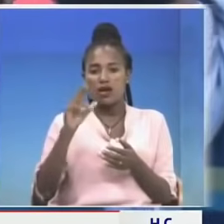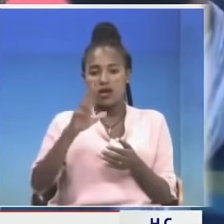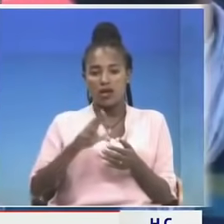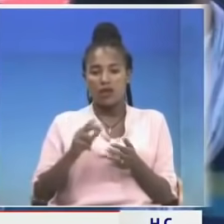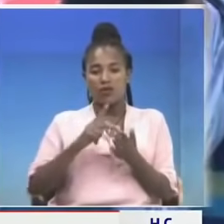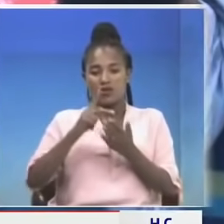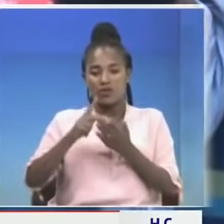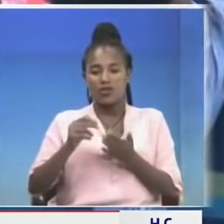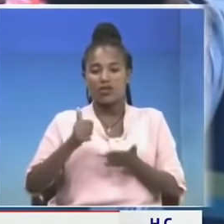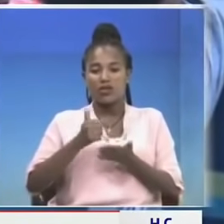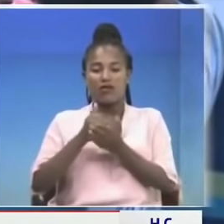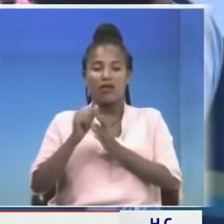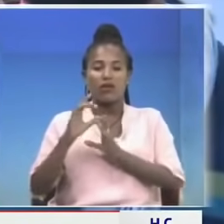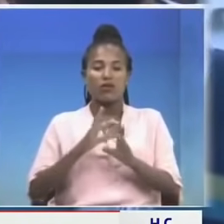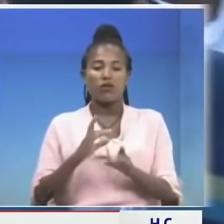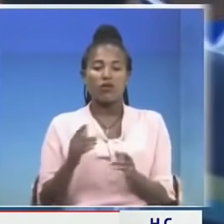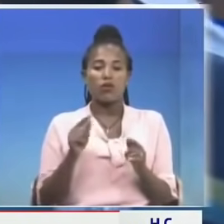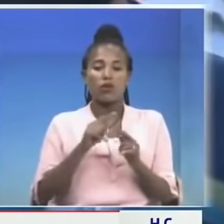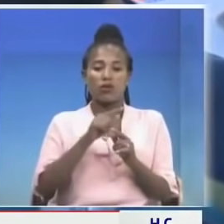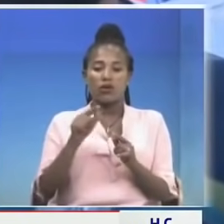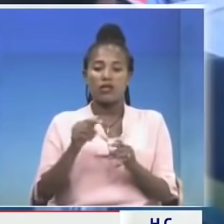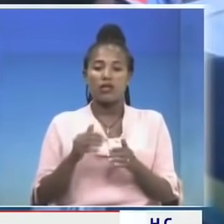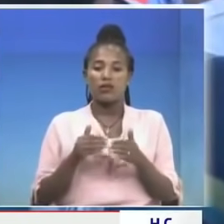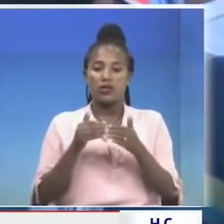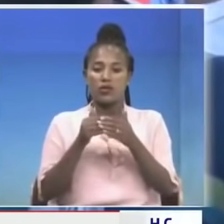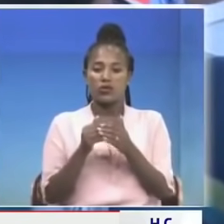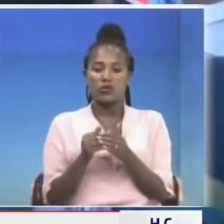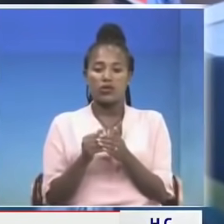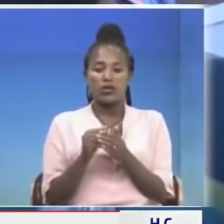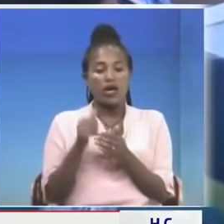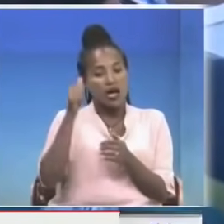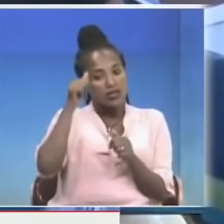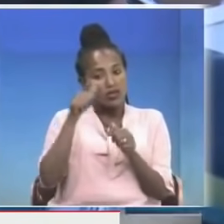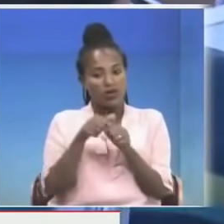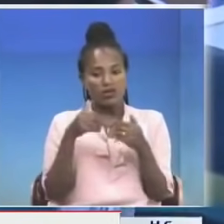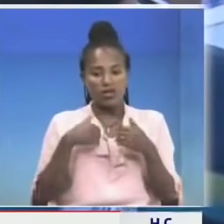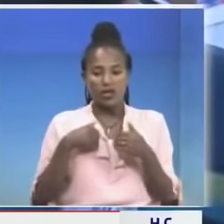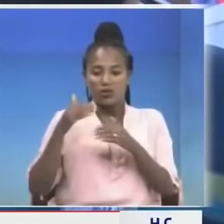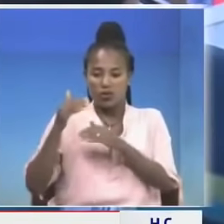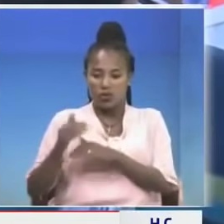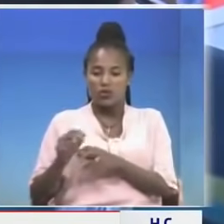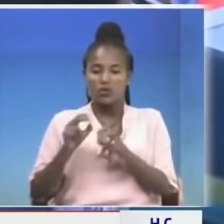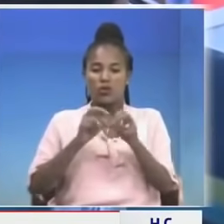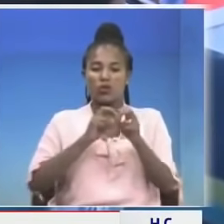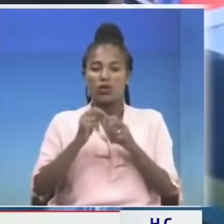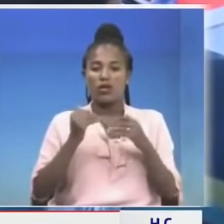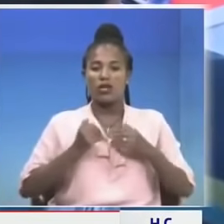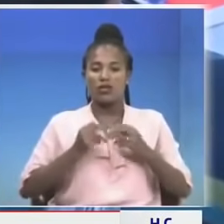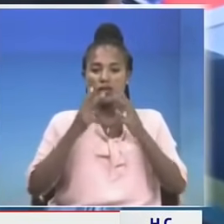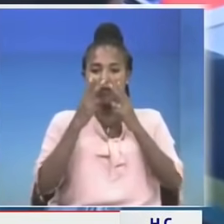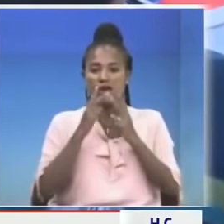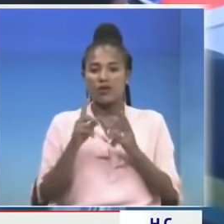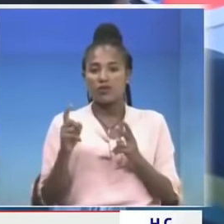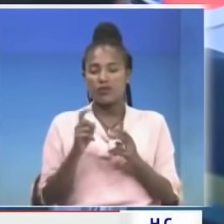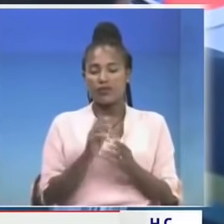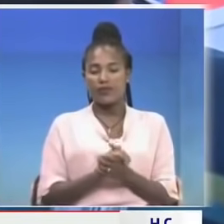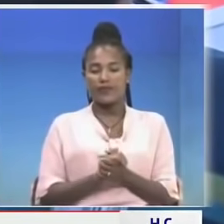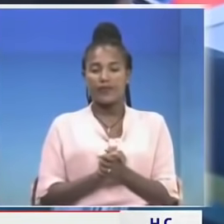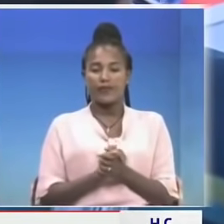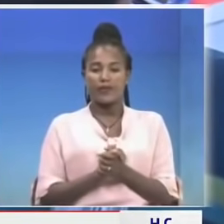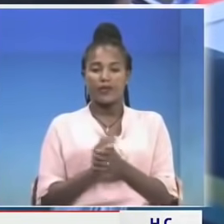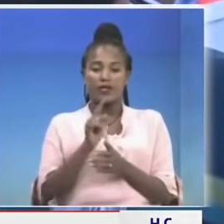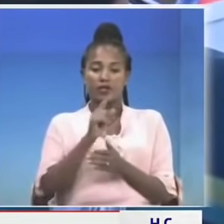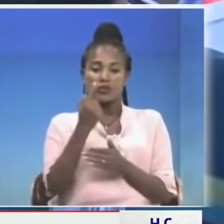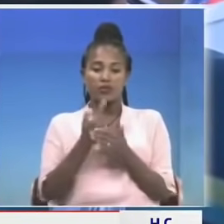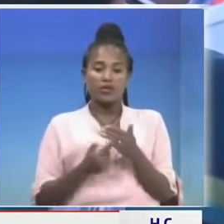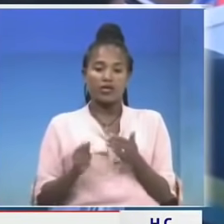የመሰለ ድጋፍ አድርጎ ወደ እናንተ መምጣቱ አስተዋሽ እንዳላችሁ ከጎናችሁ ወገን እንዳላችሁ የሚያመለክት ነውና እነሱም